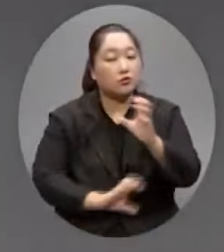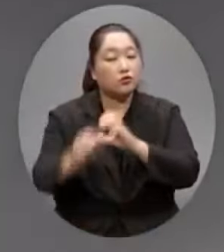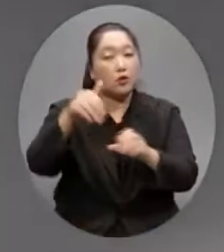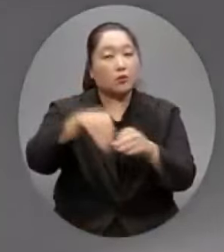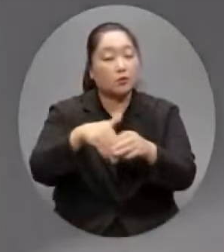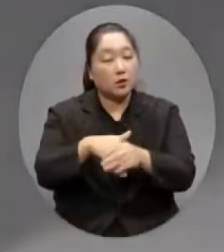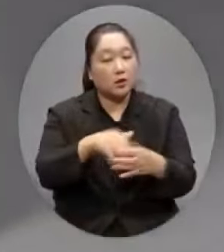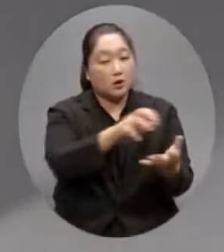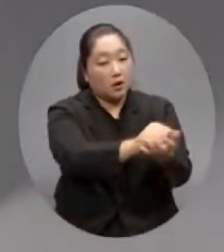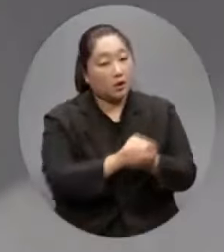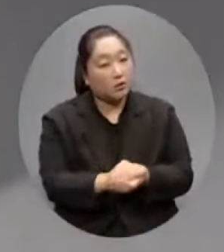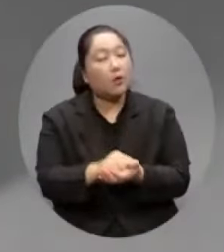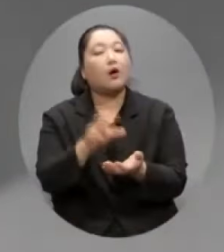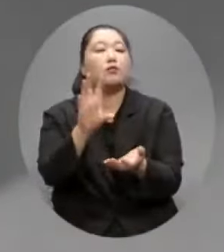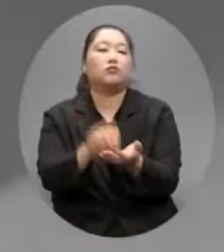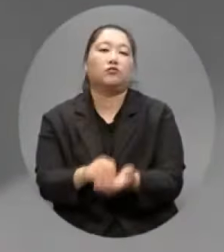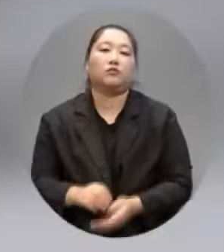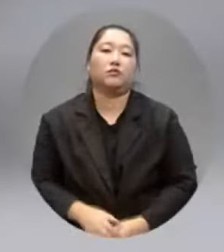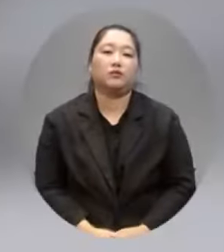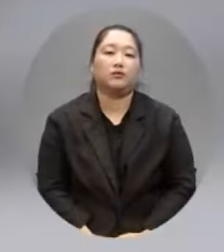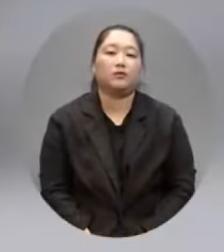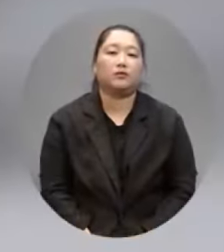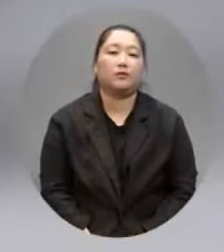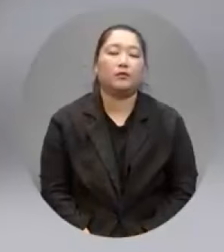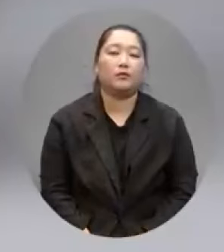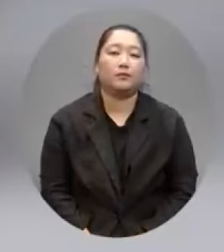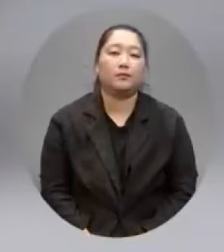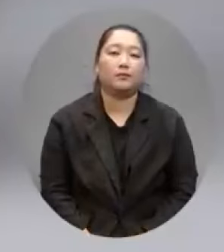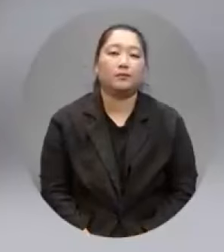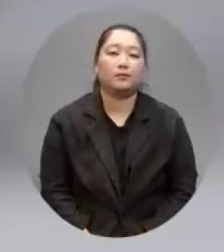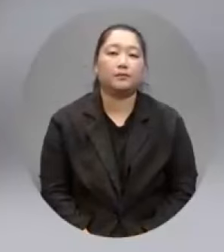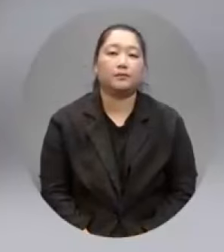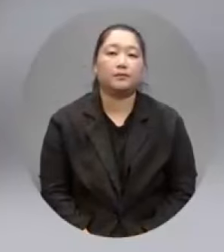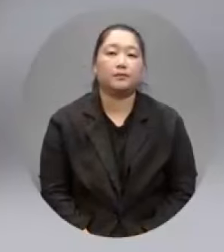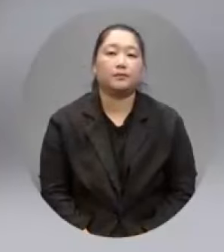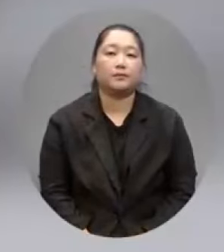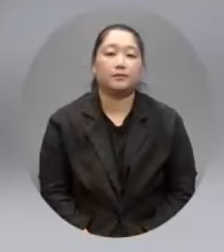확보도 과제가 될 것으로 보입니다. MBC 뉴스 허지입니다.